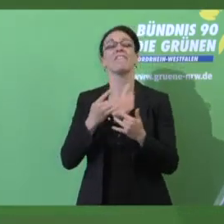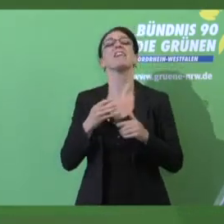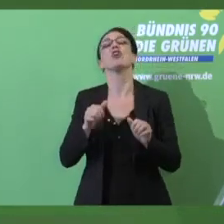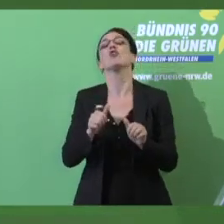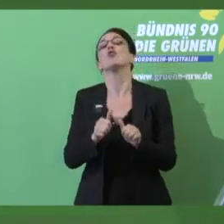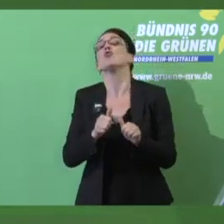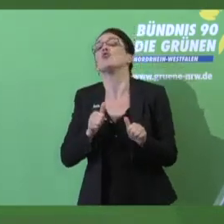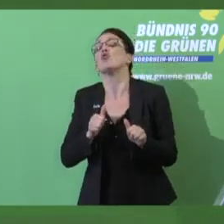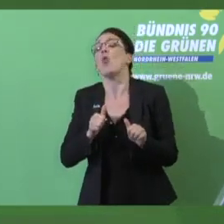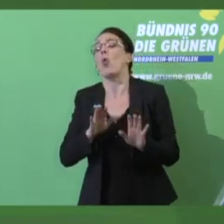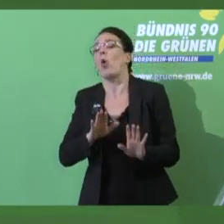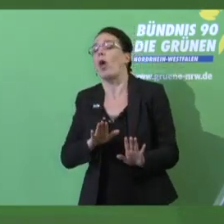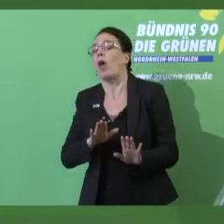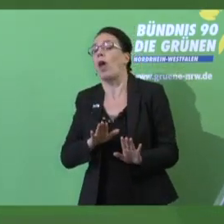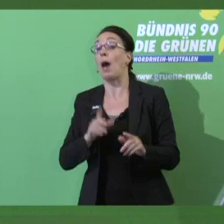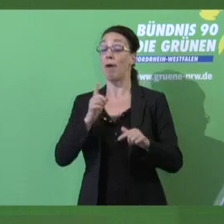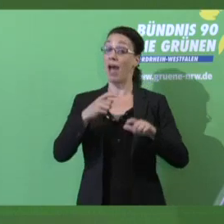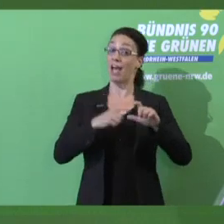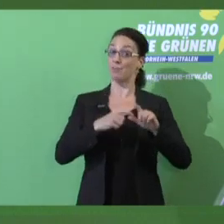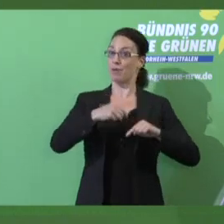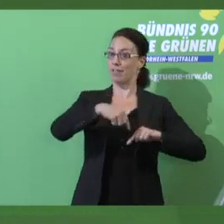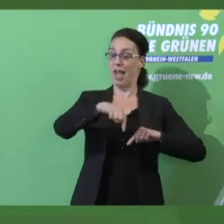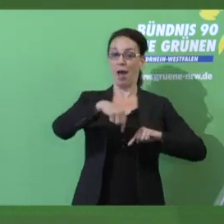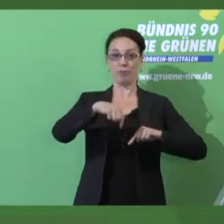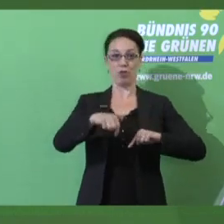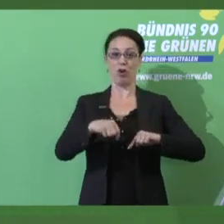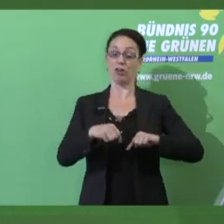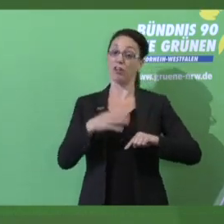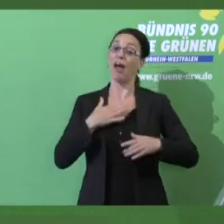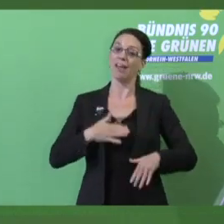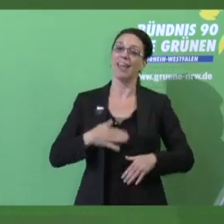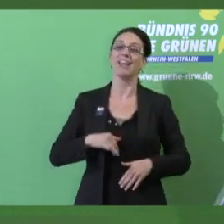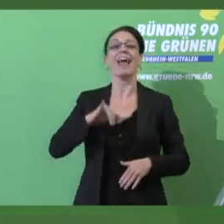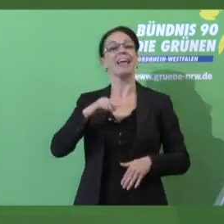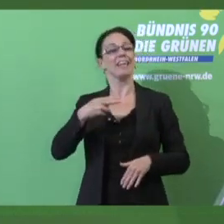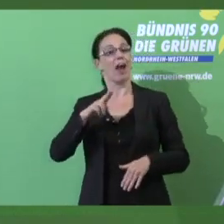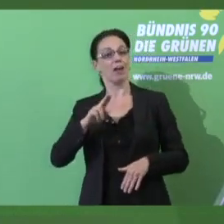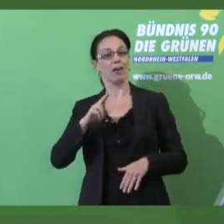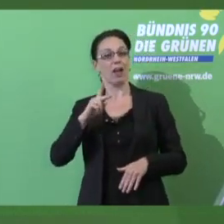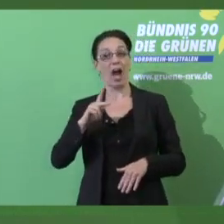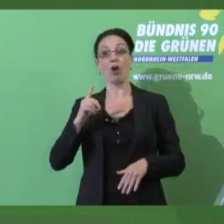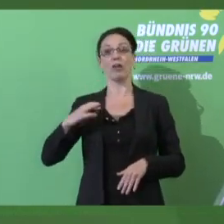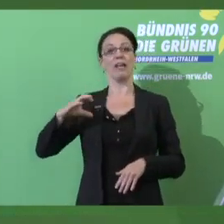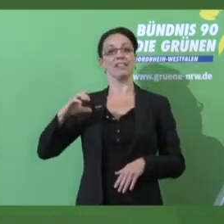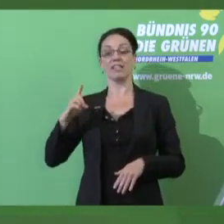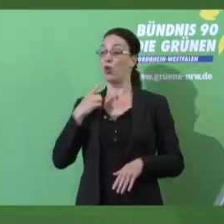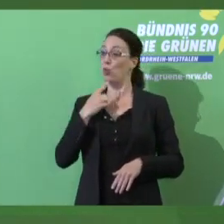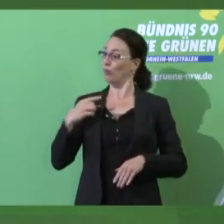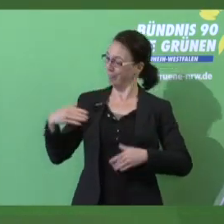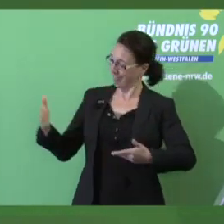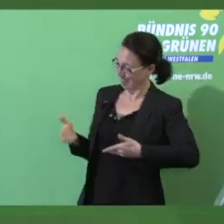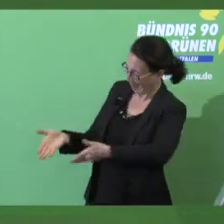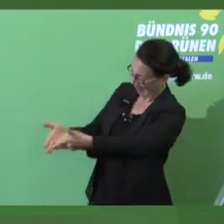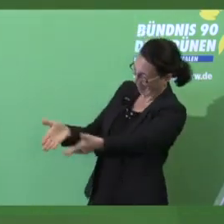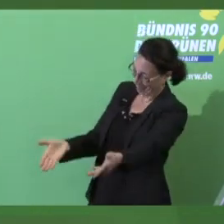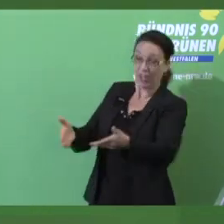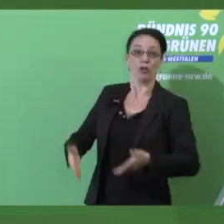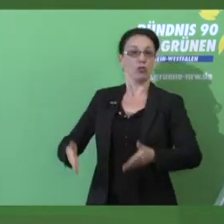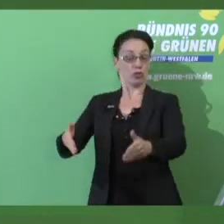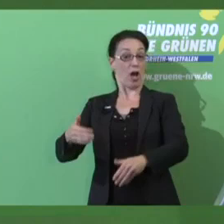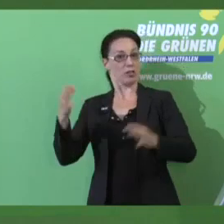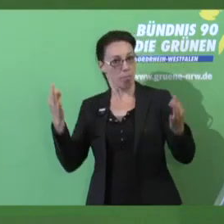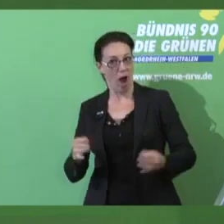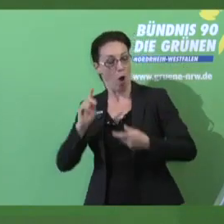nicht, wo dann der SPD-Abgeordnete sich gerne mit IHK und CDU hinstellt und dafür wirbt, dass man die Straße dringend braucht. Ich sage,